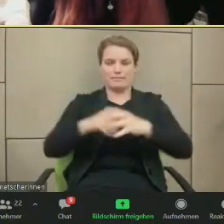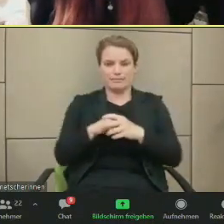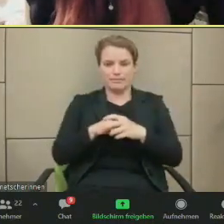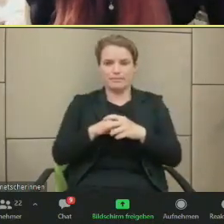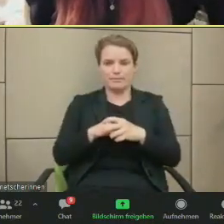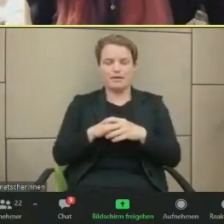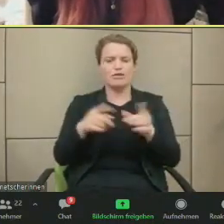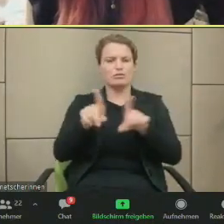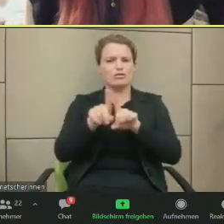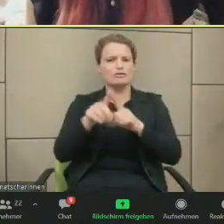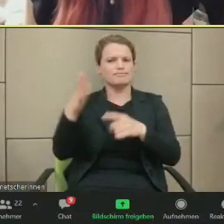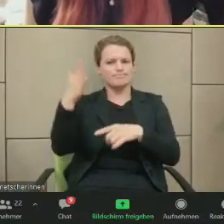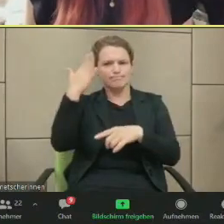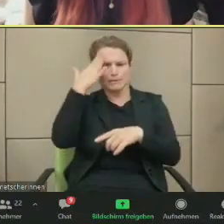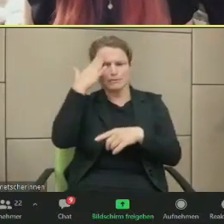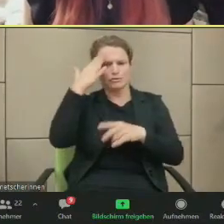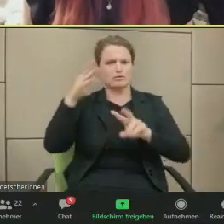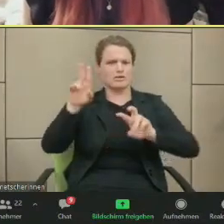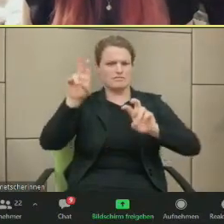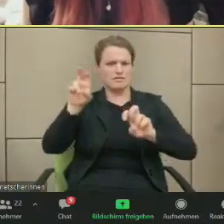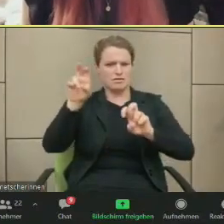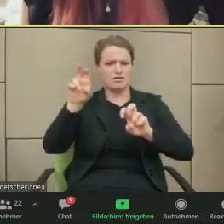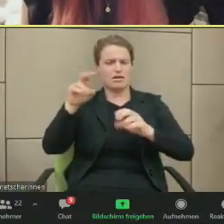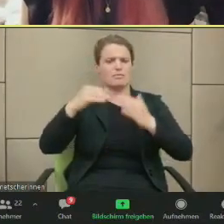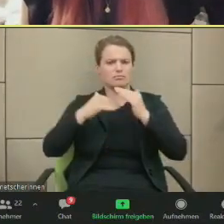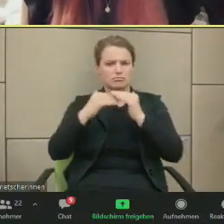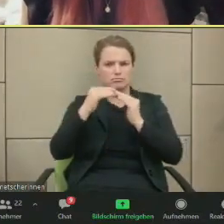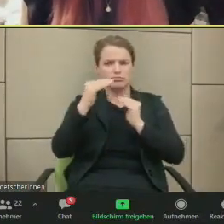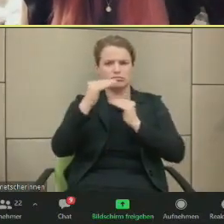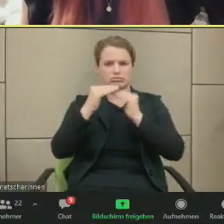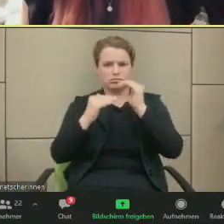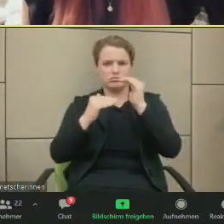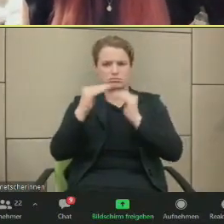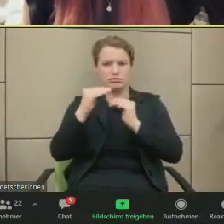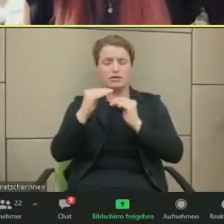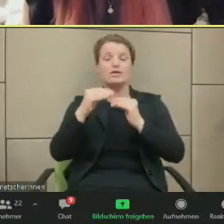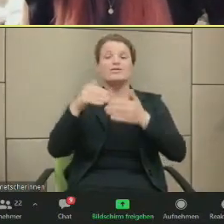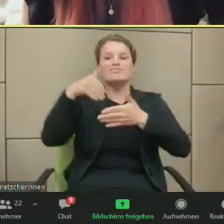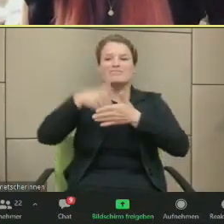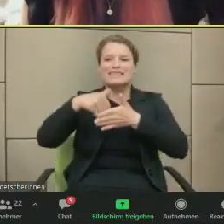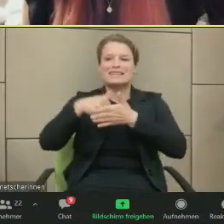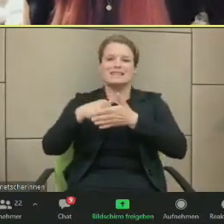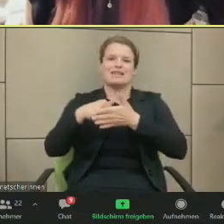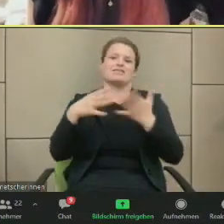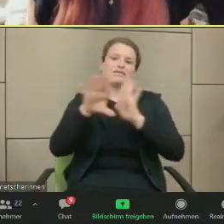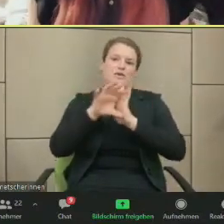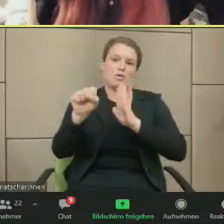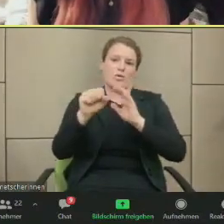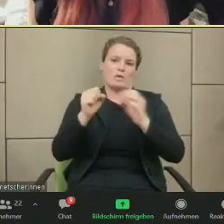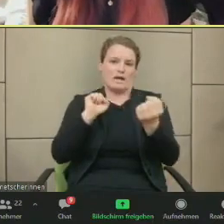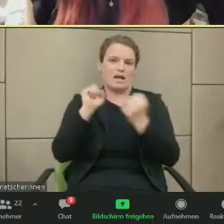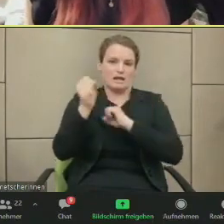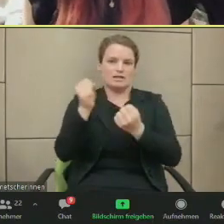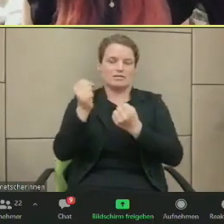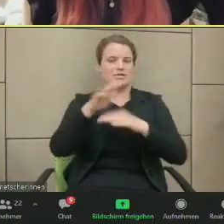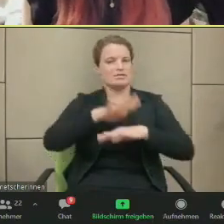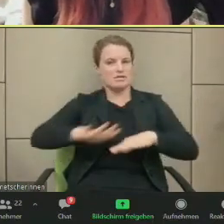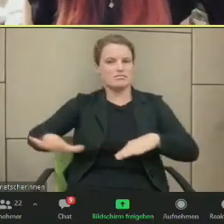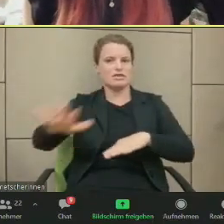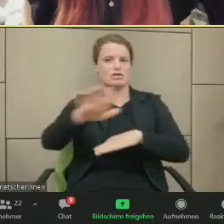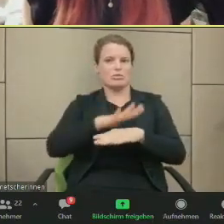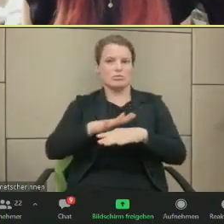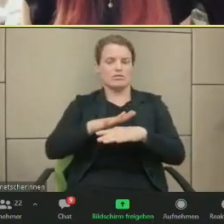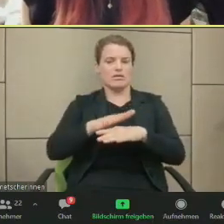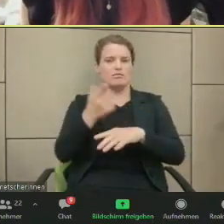dieses Thema geschaffen wurde. Und da hat Online-Aktivismus eben eine ganz riesige Chance, dass man sich selber sichtbar machen